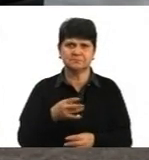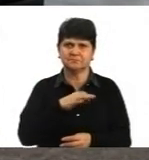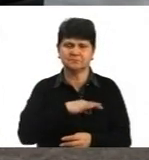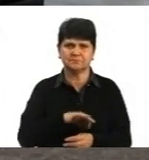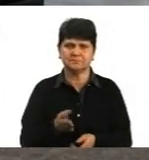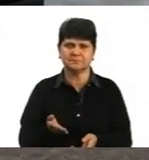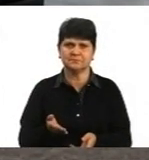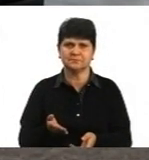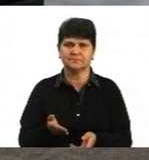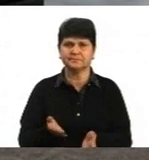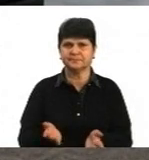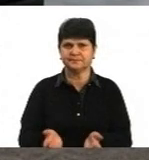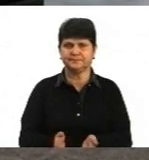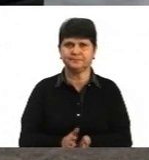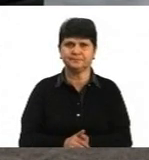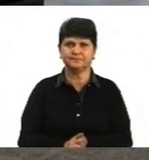Дякуємо.